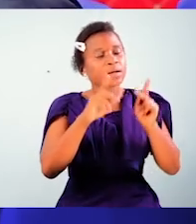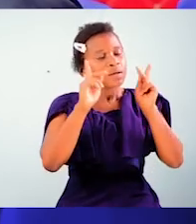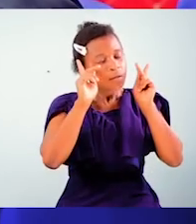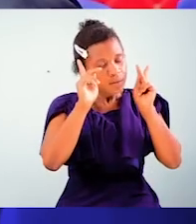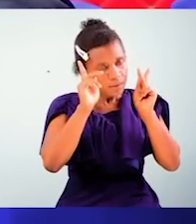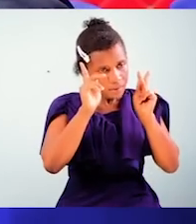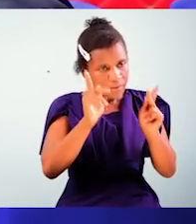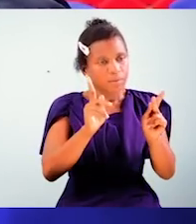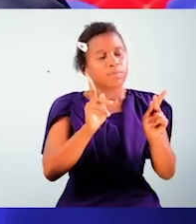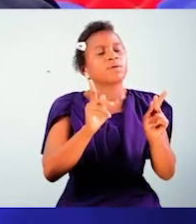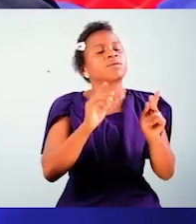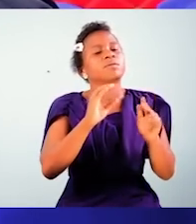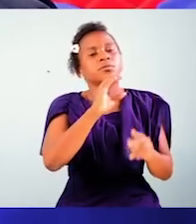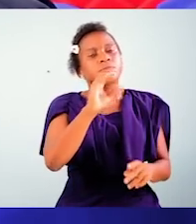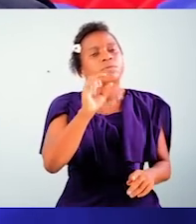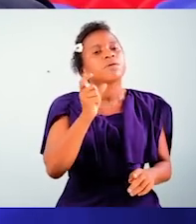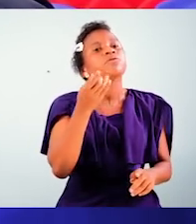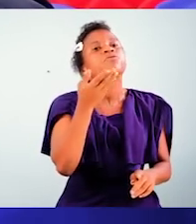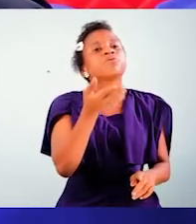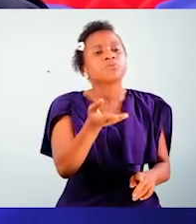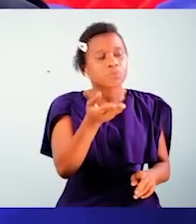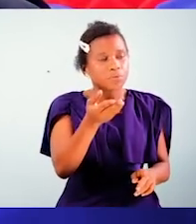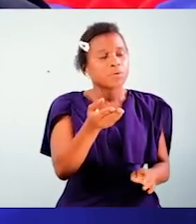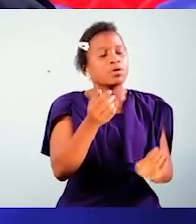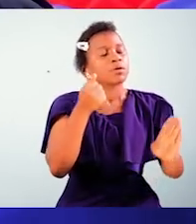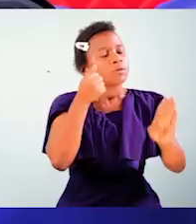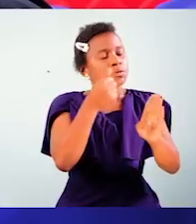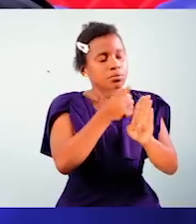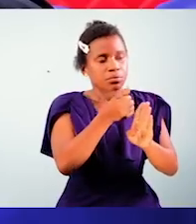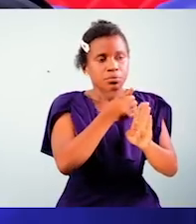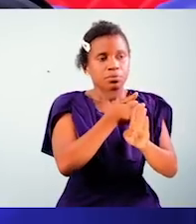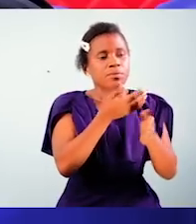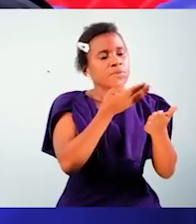insist mapendekezo yake yafuatwe na hayakufuatwa. Kwa kwanza I insist